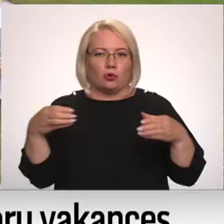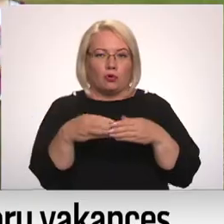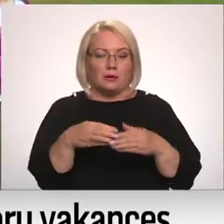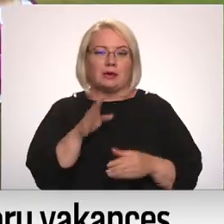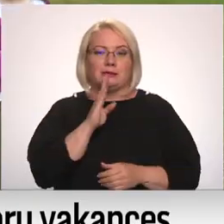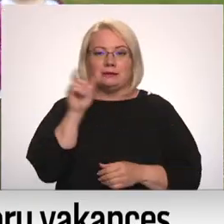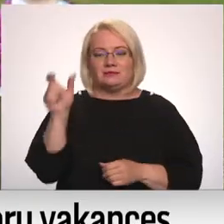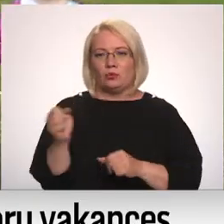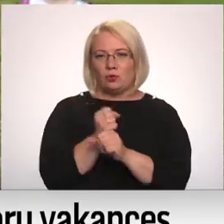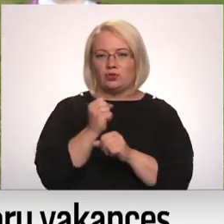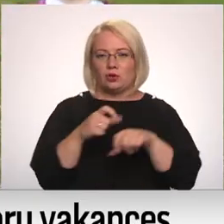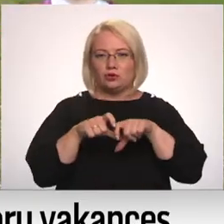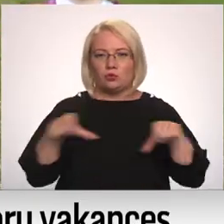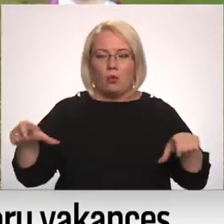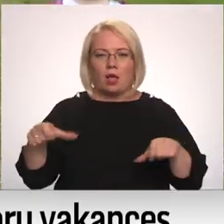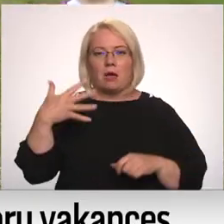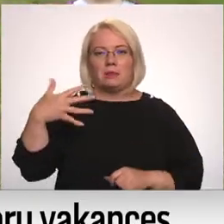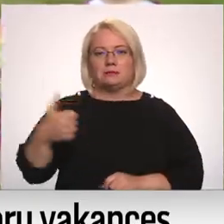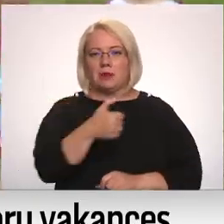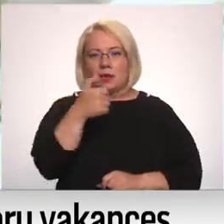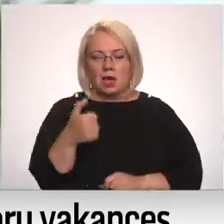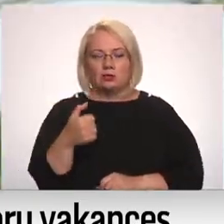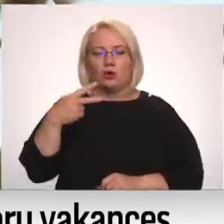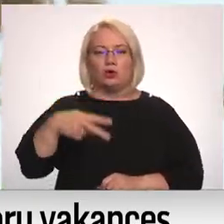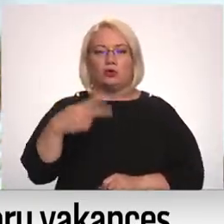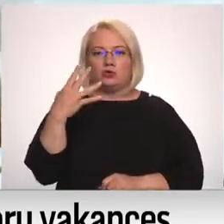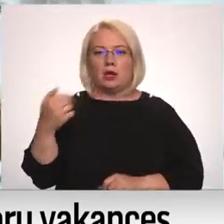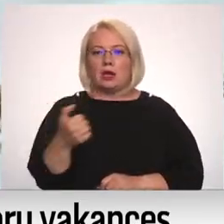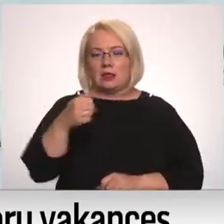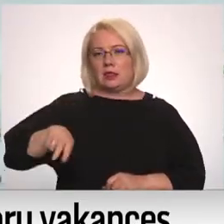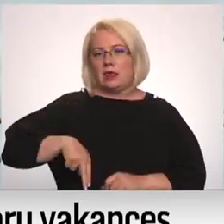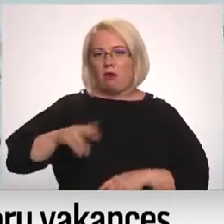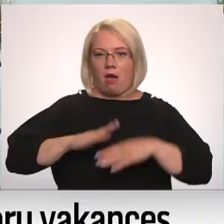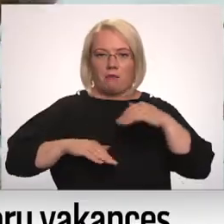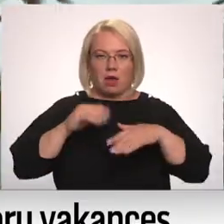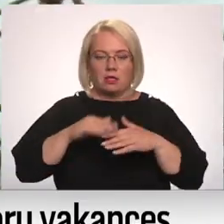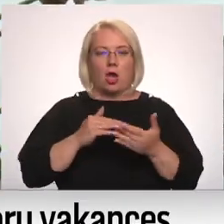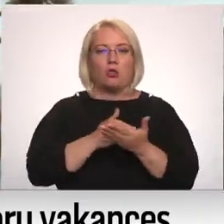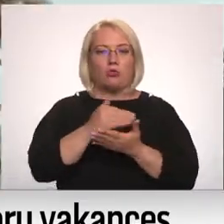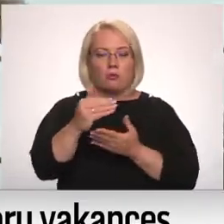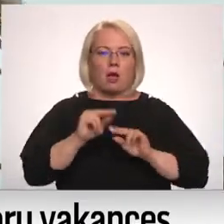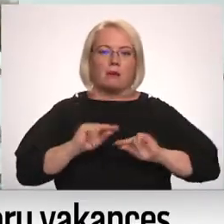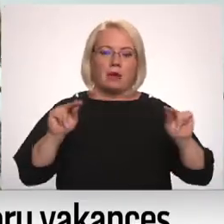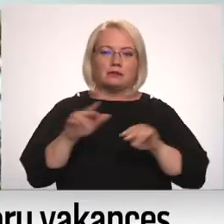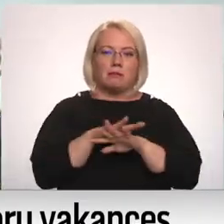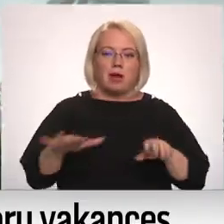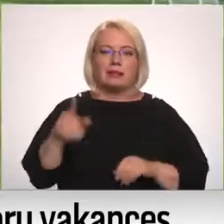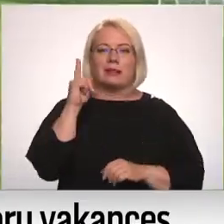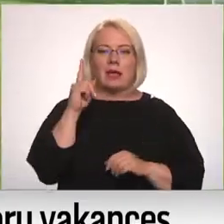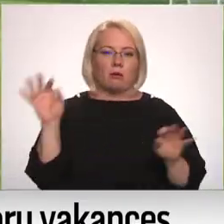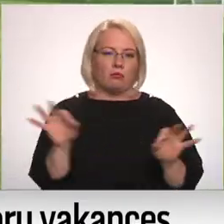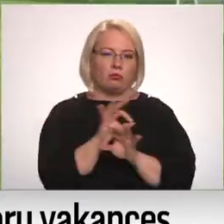kundze skolā nostrādājusi pusgadsimtu, no kuriem 24 gadus direktora samatā. Turpmāk gan mācīšot bērniem tikai